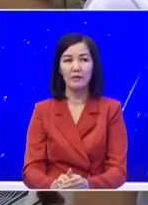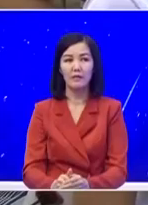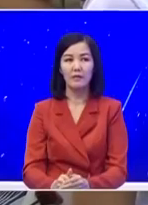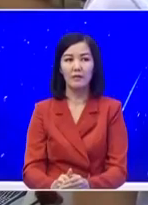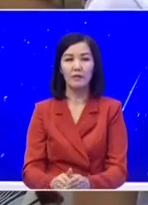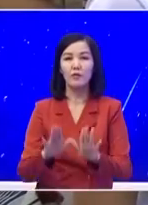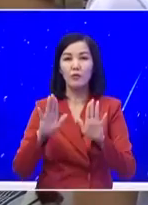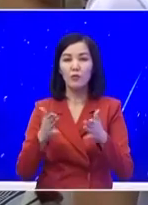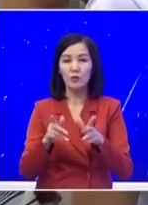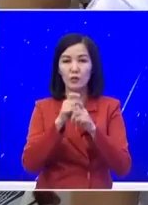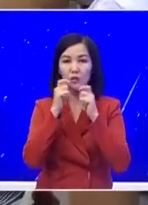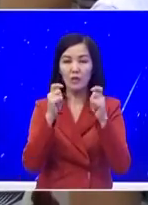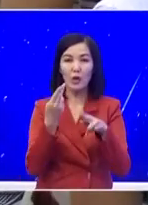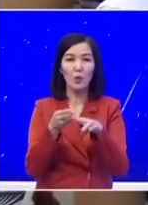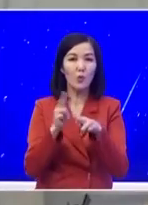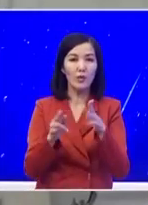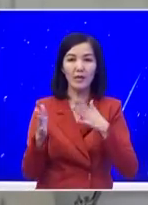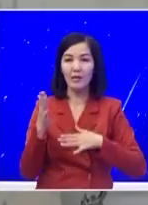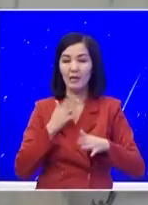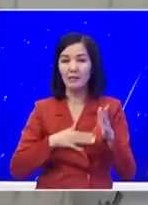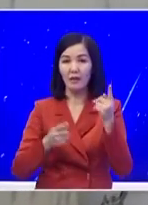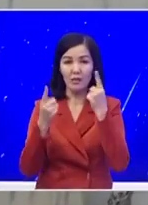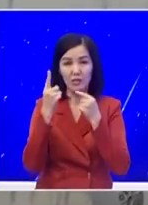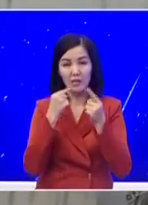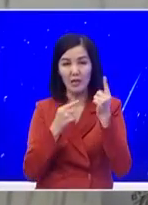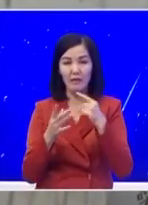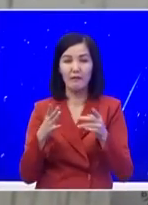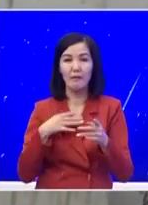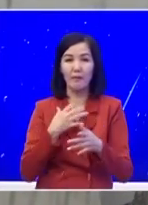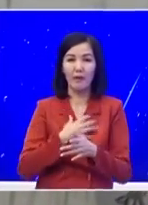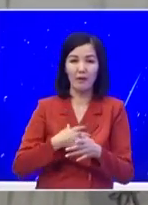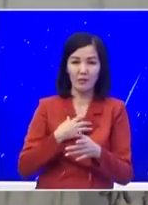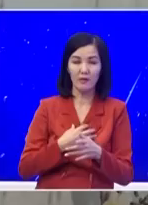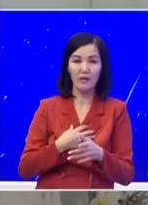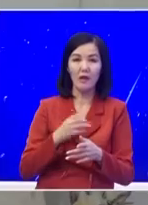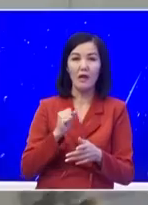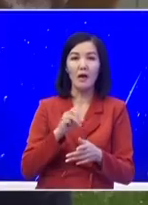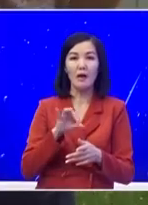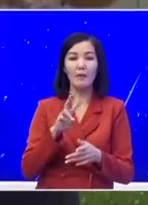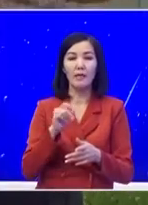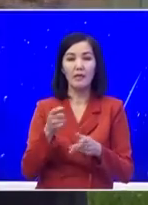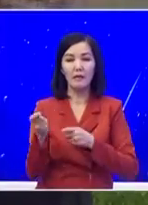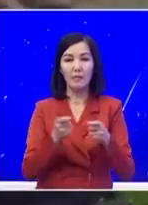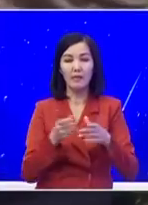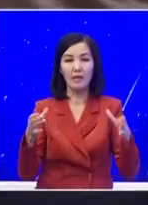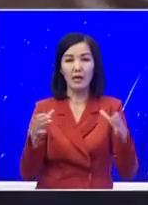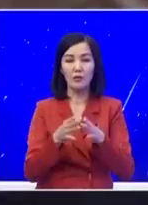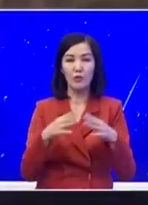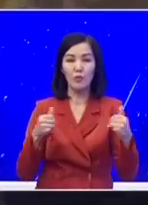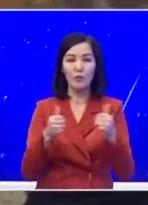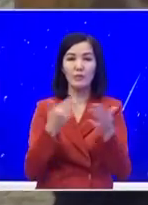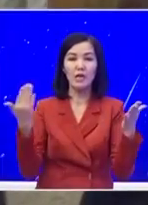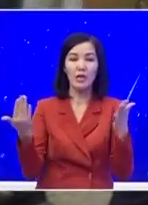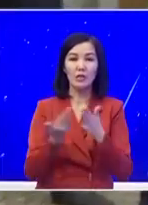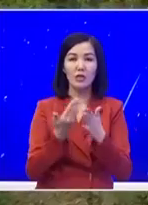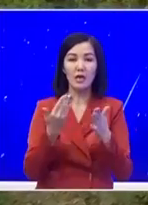Тосыннан түскен үлкен сыйға риза, қуаныштан көз жас төгілді. Амангелді Төлемесов бастаған қор еріктілері отбасы мүшелерін жаңа